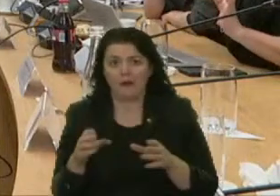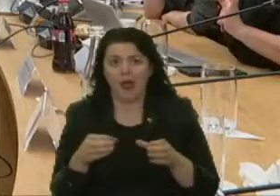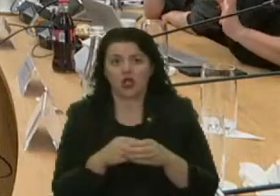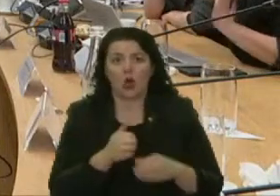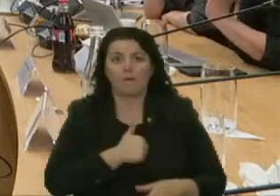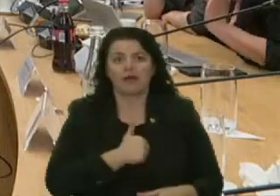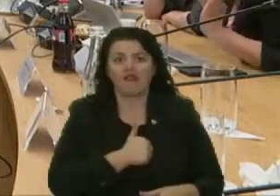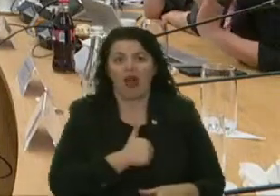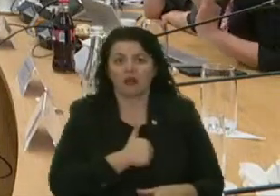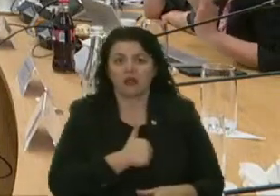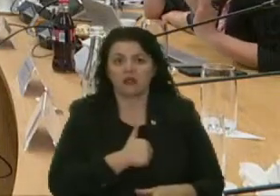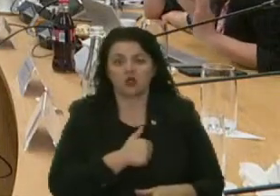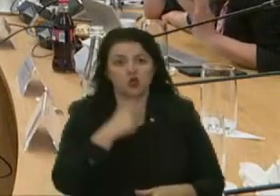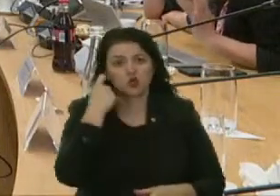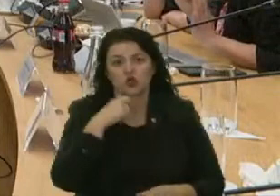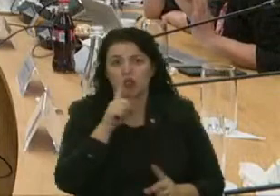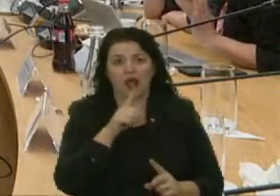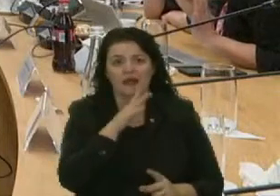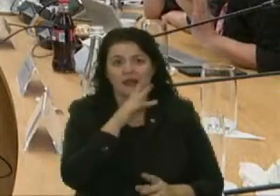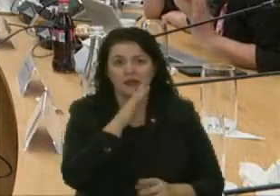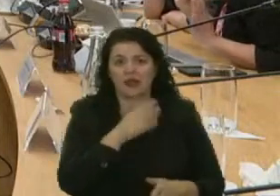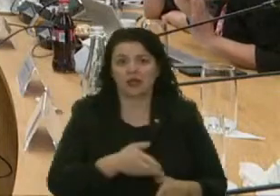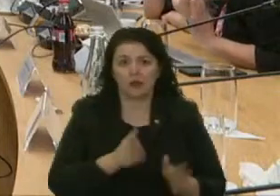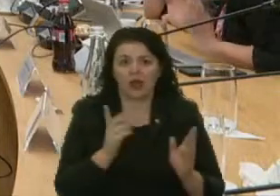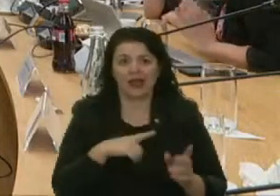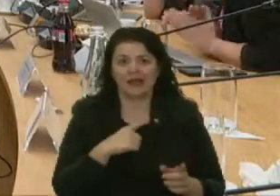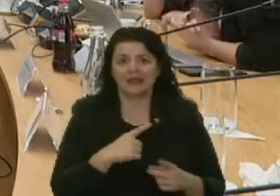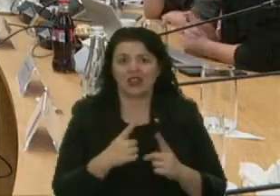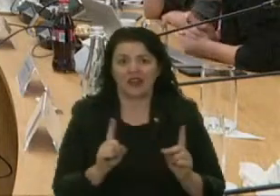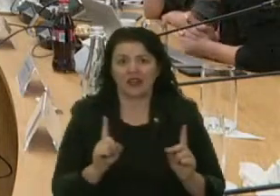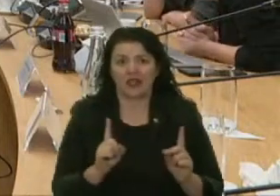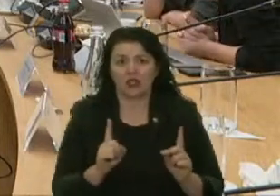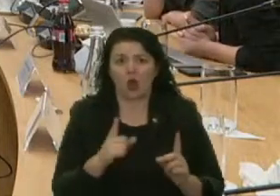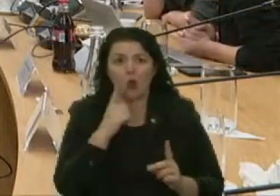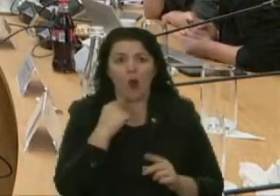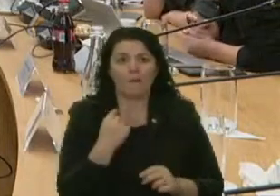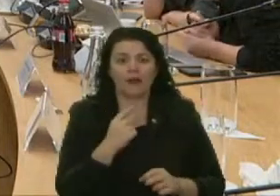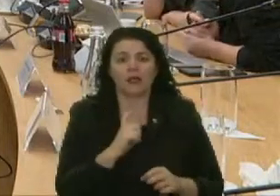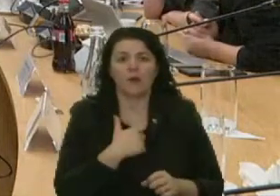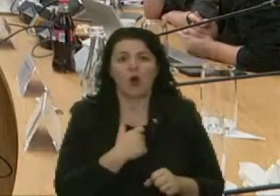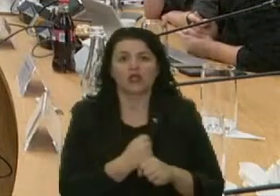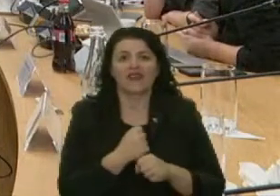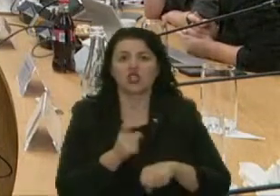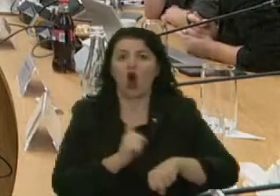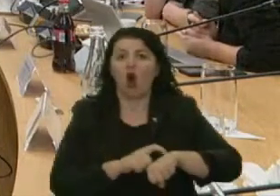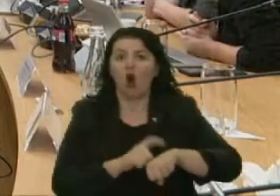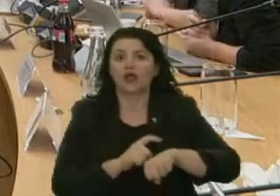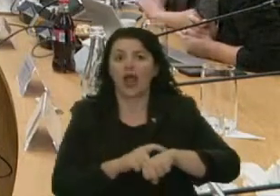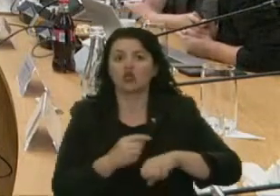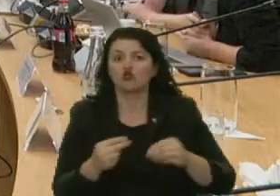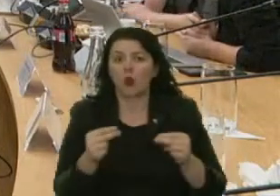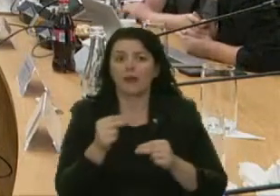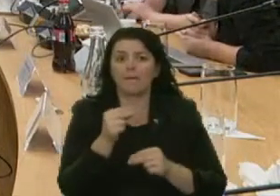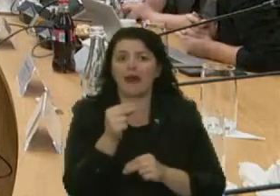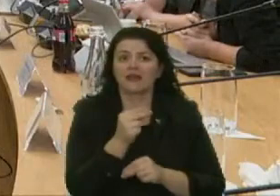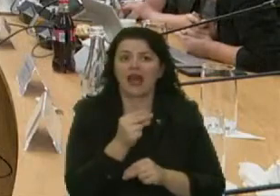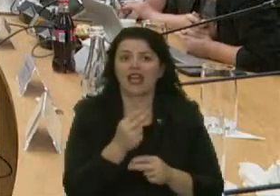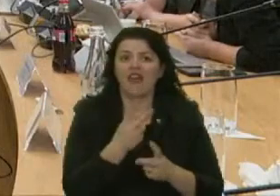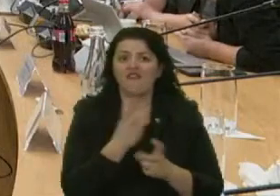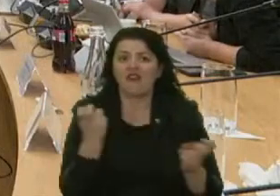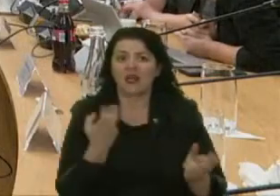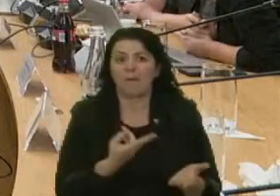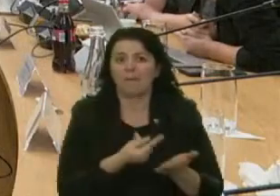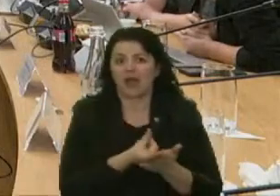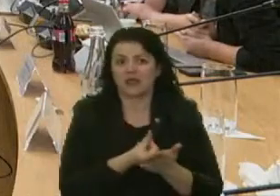privat nu știu dacă în Administrația publică este diferit și oamenii pot să facă oe sulimentare fără a fi plătiți De ce spun